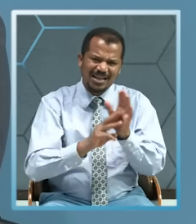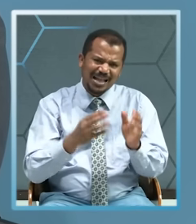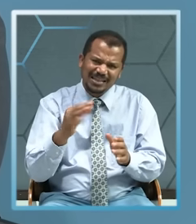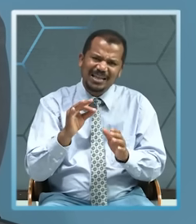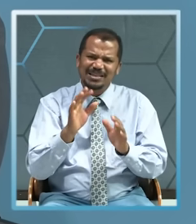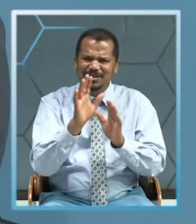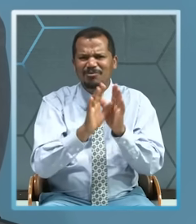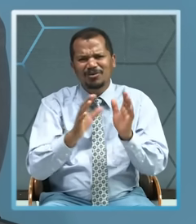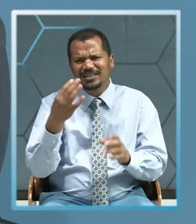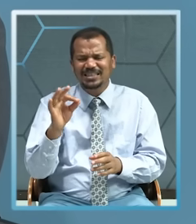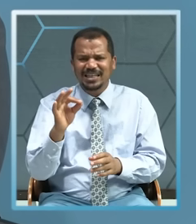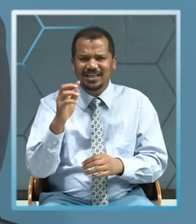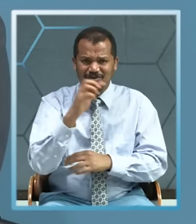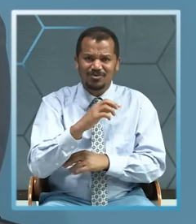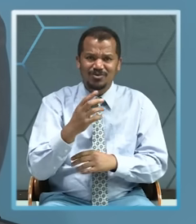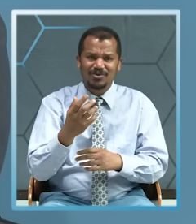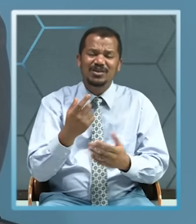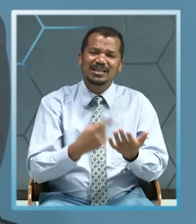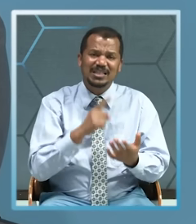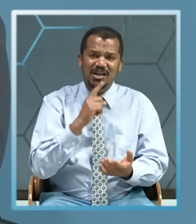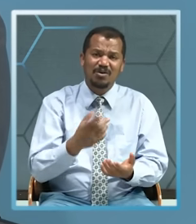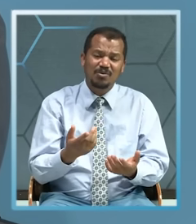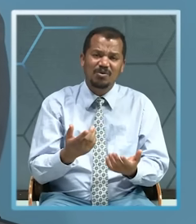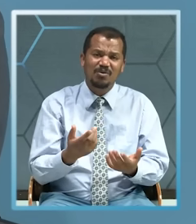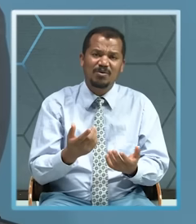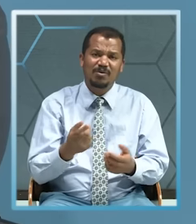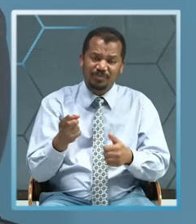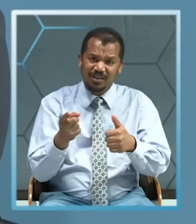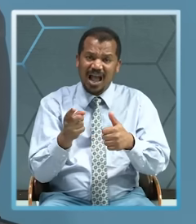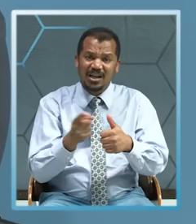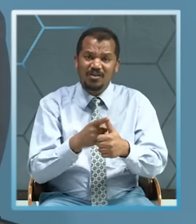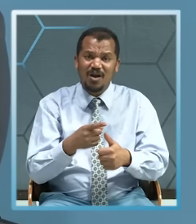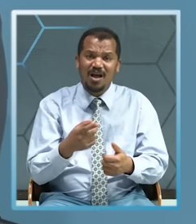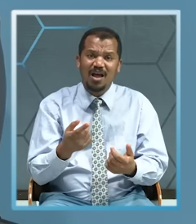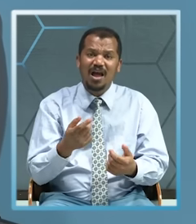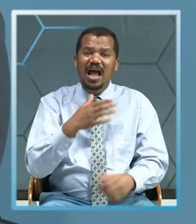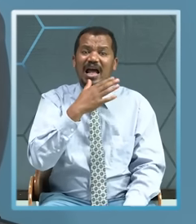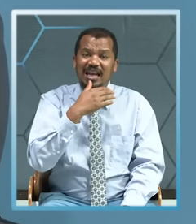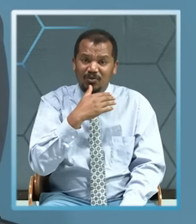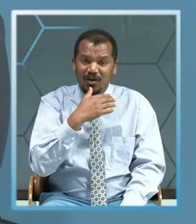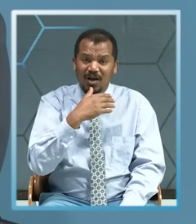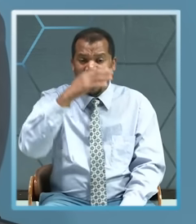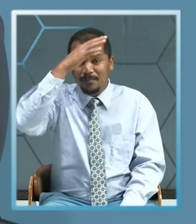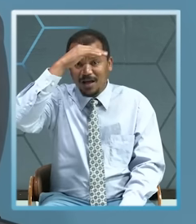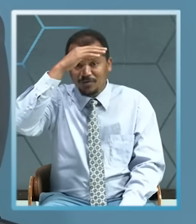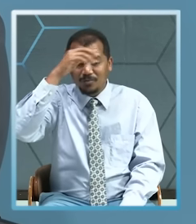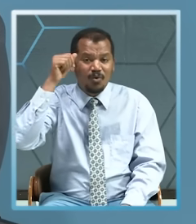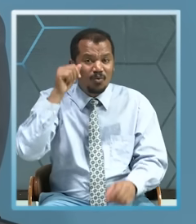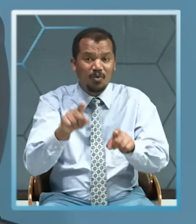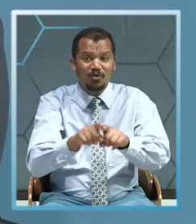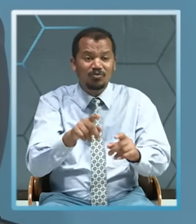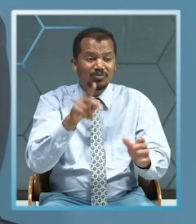በሰኔ 19 ግንቦት 19 እንደዚህ ነው። አንደኛው ልጅ እዛ እናቷም